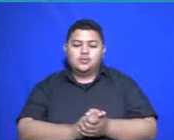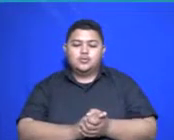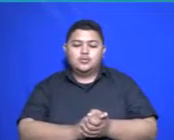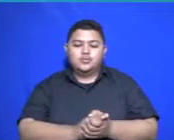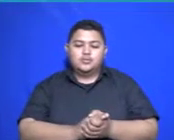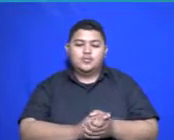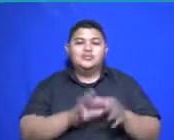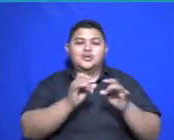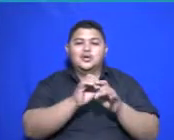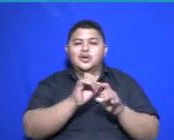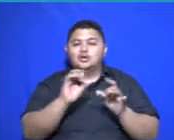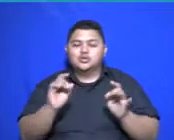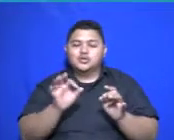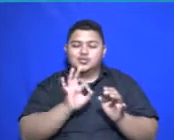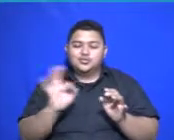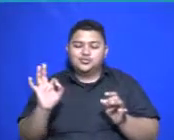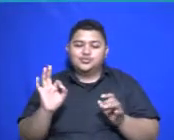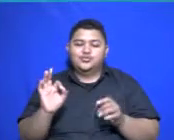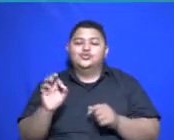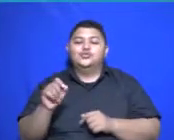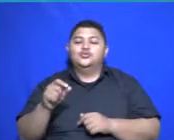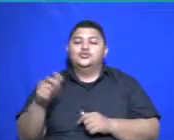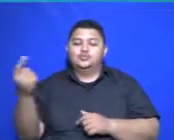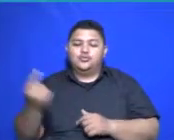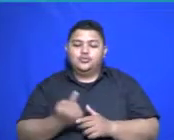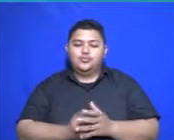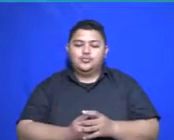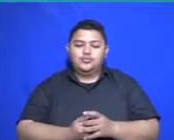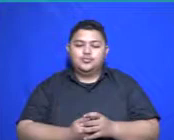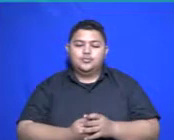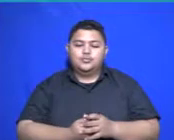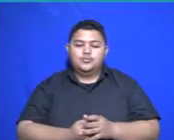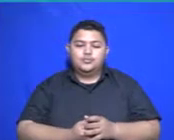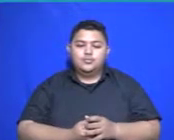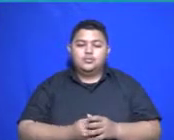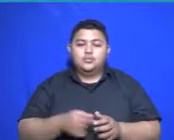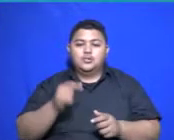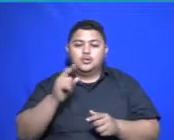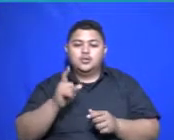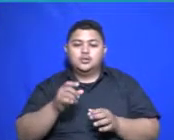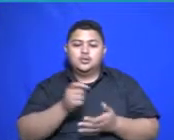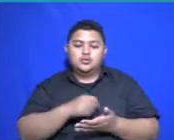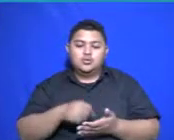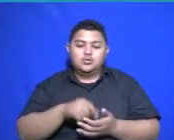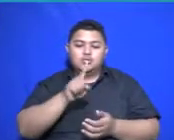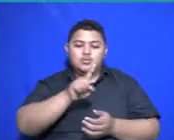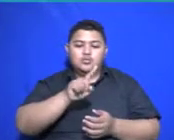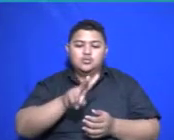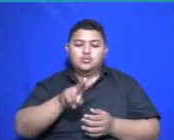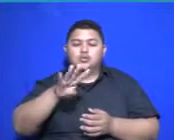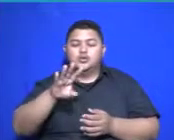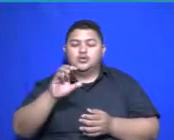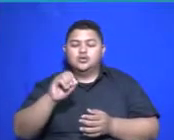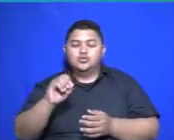ratus ribu pengunjung. Kemudian untuk jumlah sekolah yang mendapatkan fasilitas sekolah kesenian ada 1.342